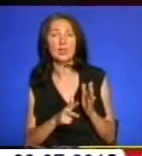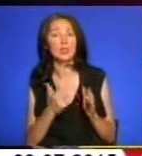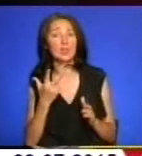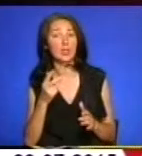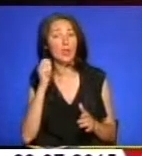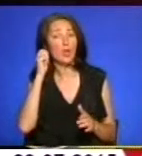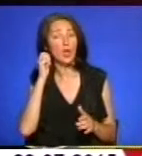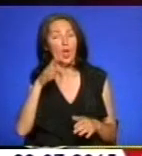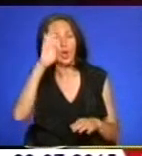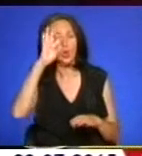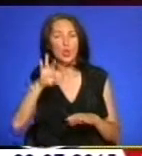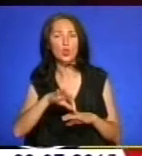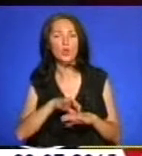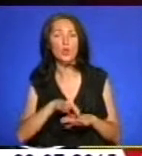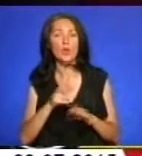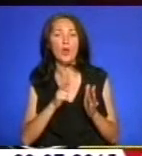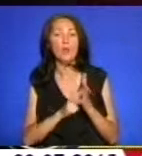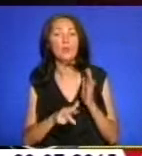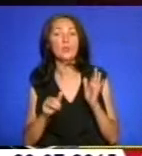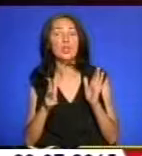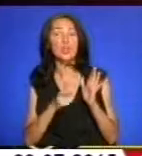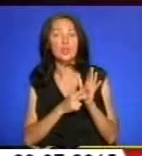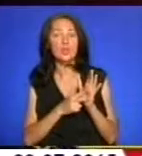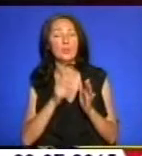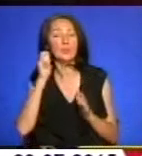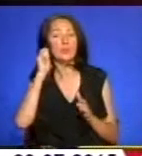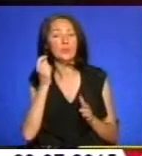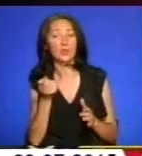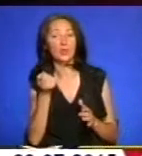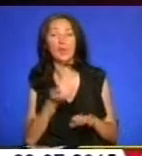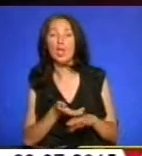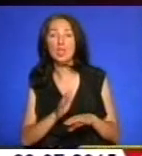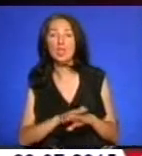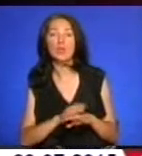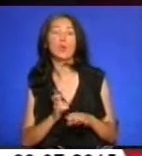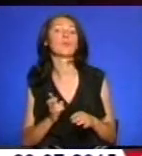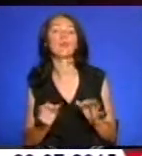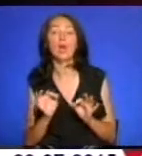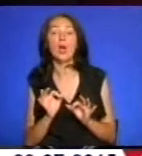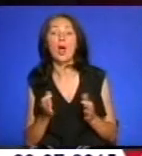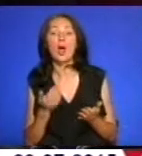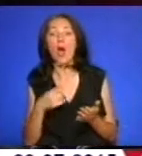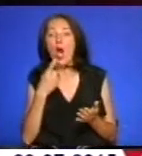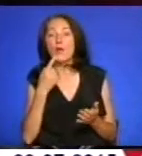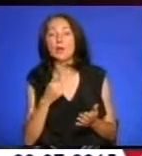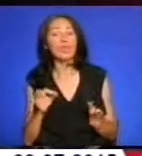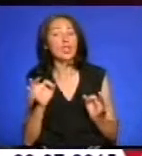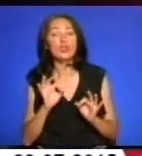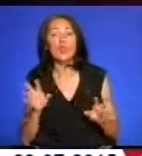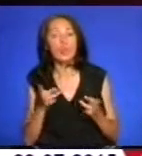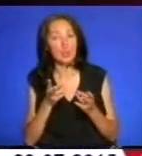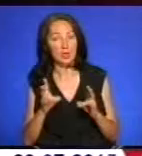83, а чоловік 88, то трохи тяжко. Бо ніби казали, що нічого не